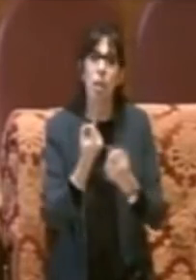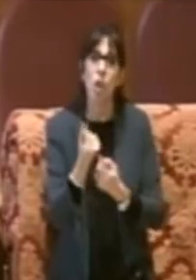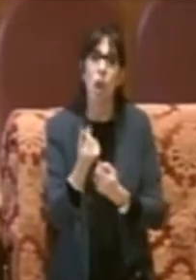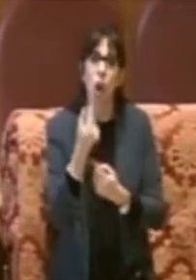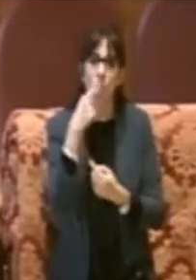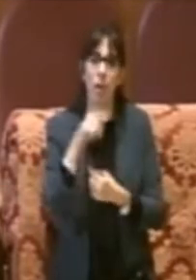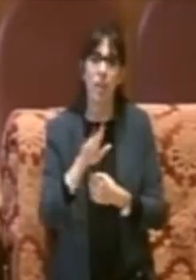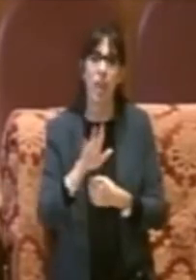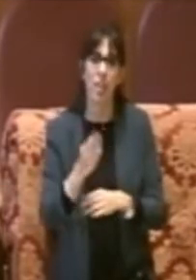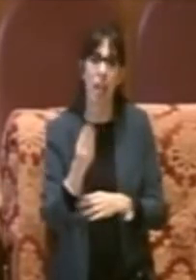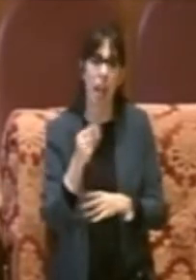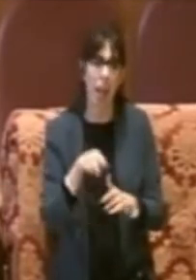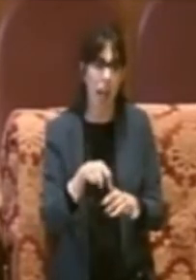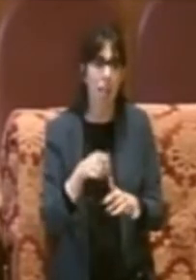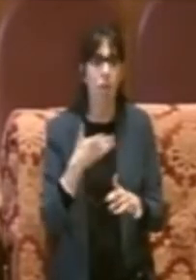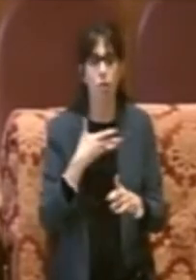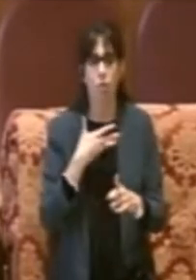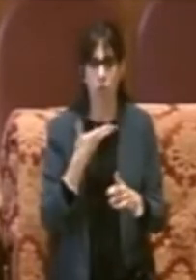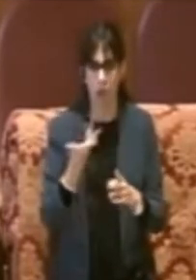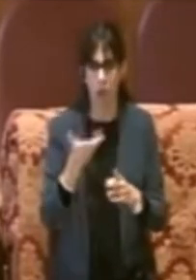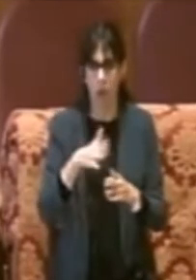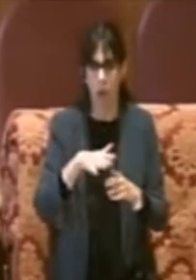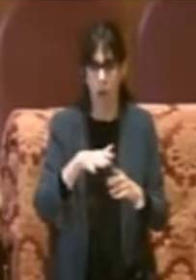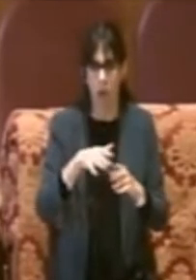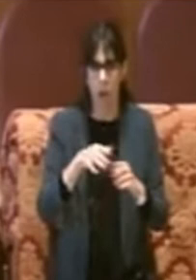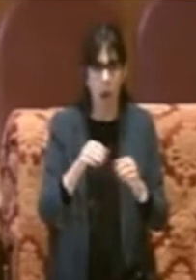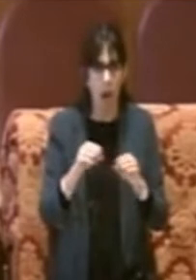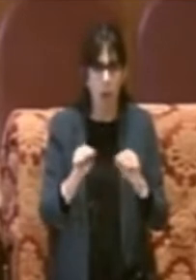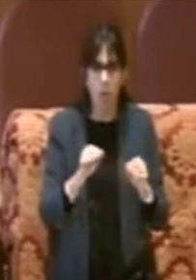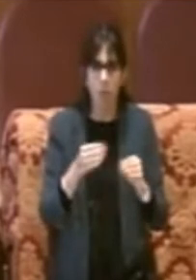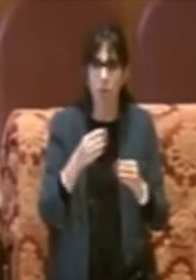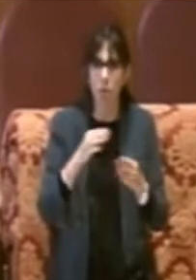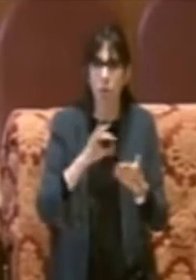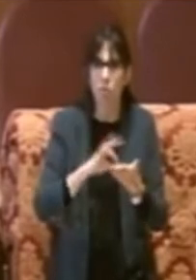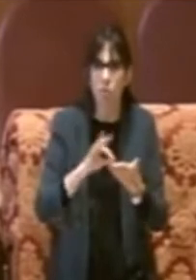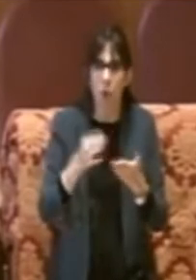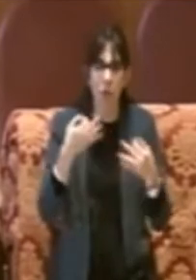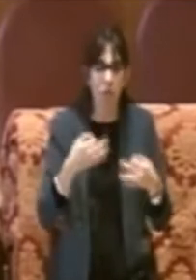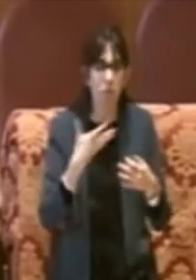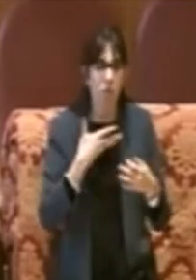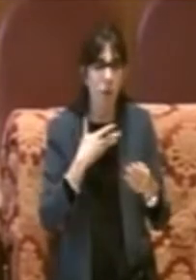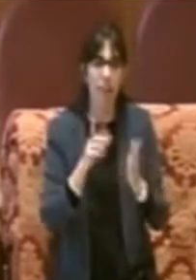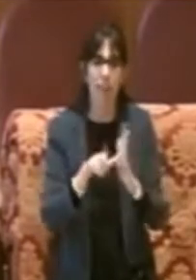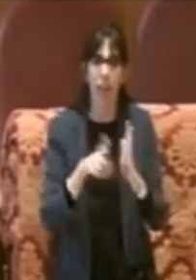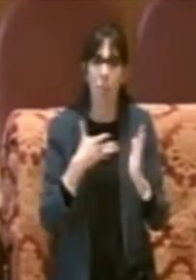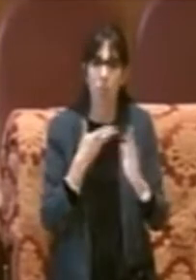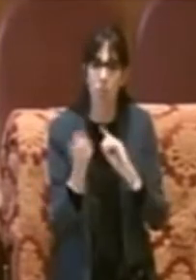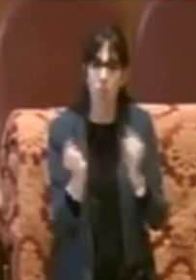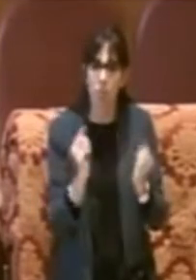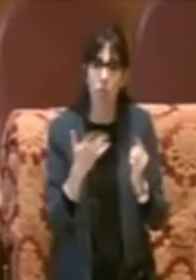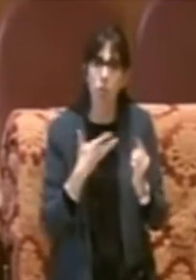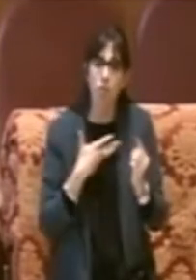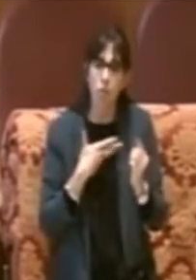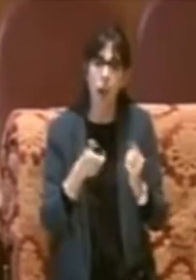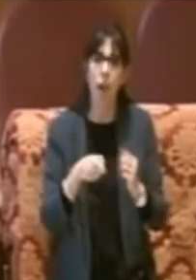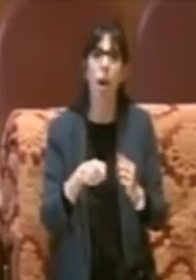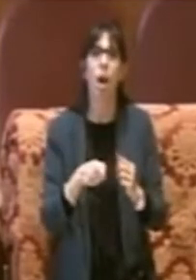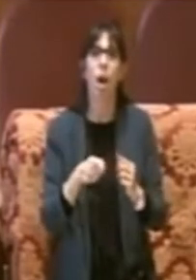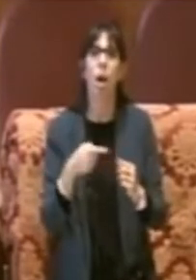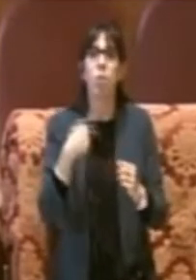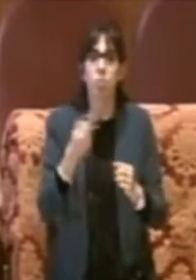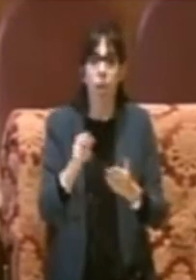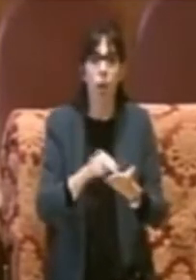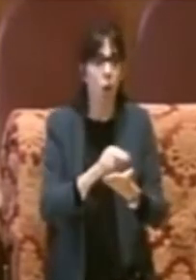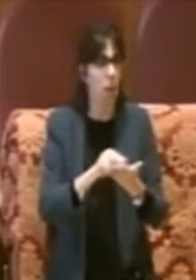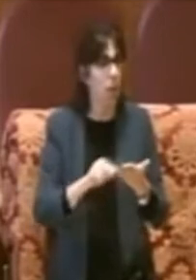essere rappresentate per essere discusse per essere poi votate in termini di